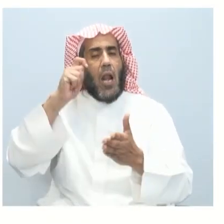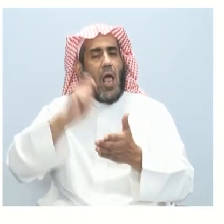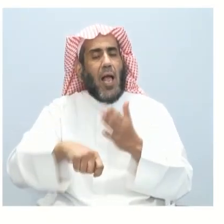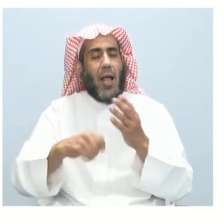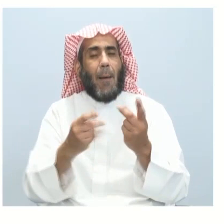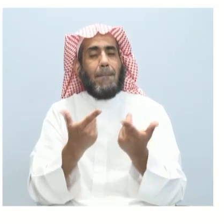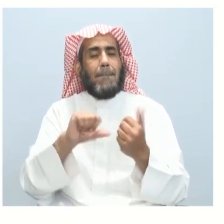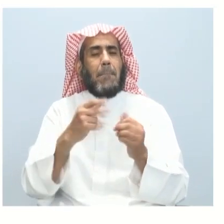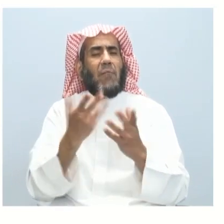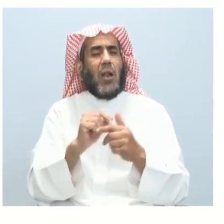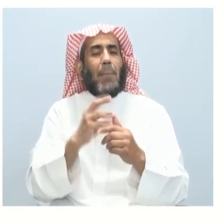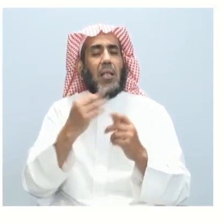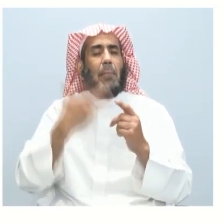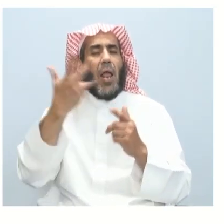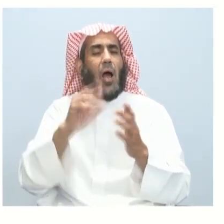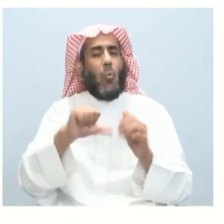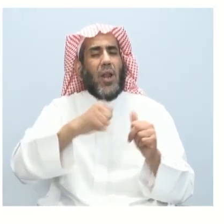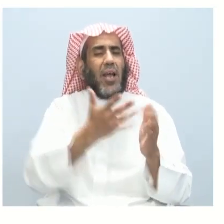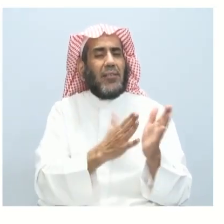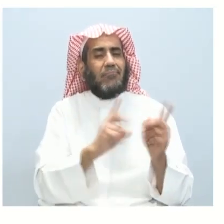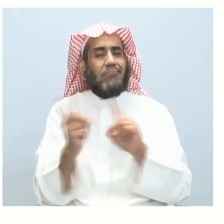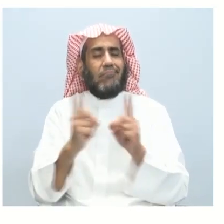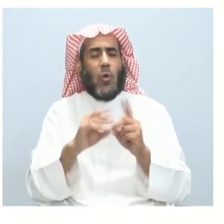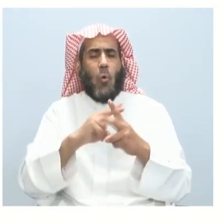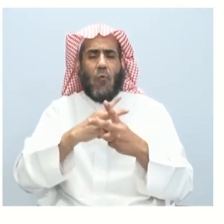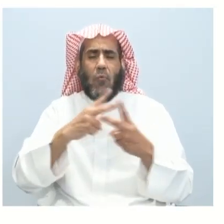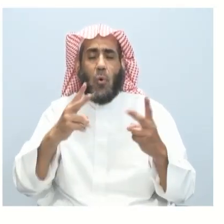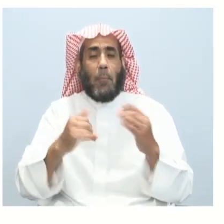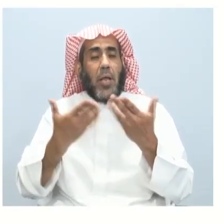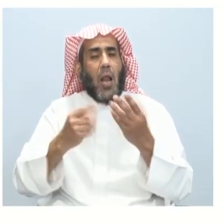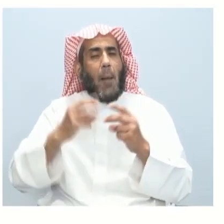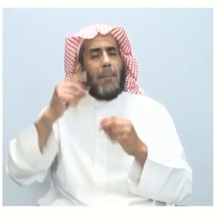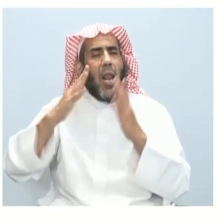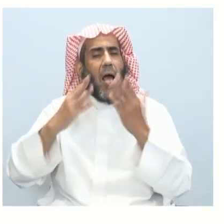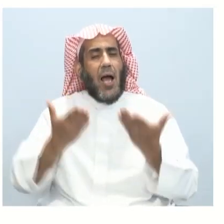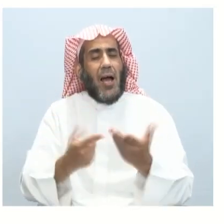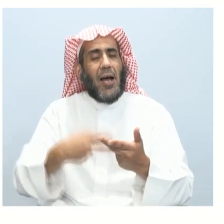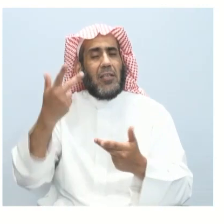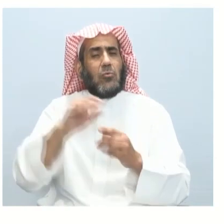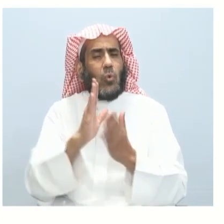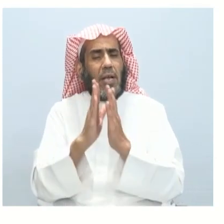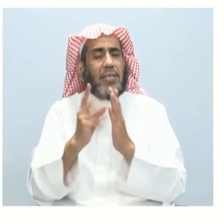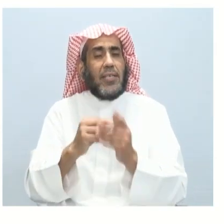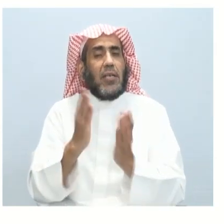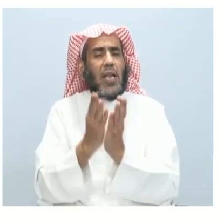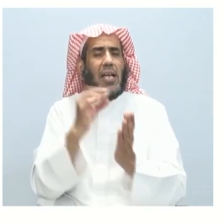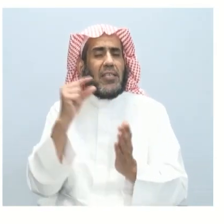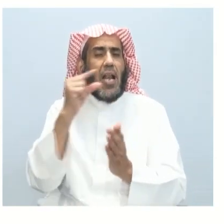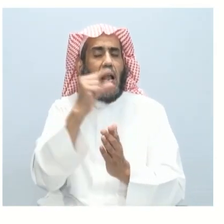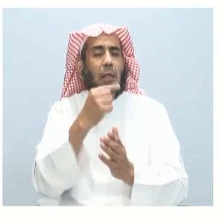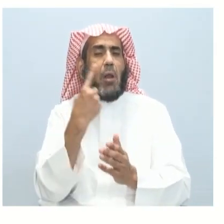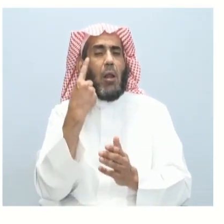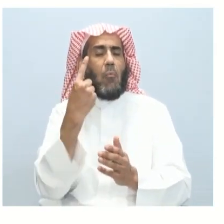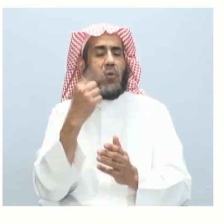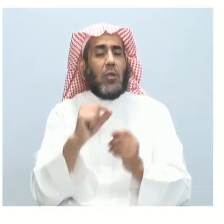عليها ما الفرق بين البلاغه والنقد عرفنا ان هناك فروق بين البلا والنقد وان البلاغه تتركز على دراسه الكلمه المفرده